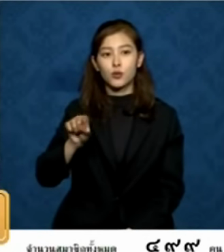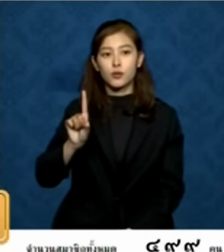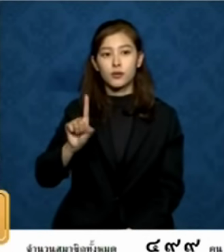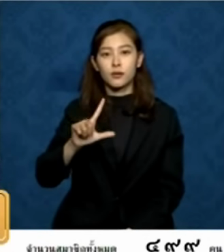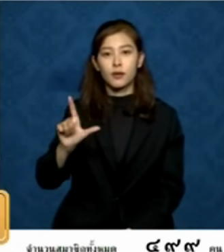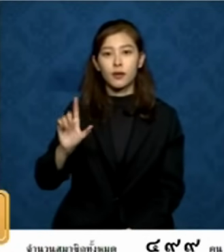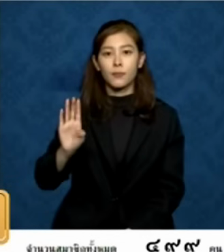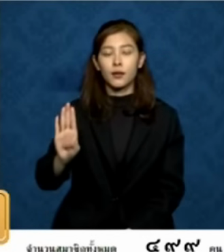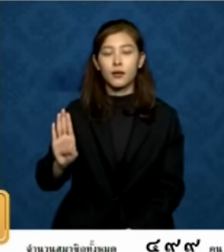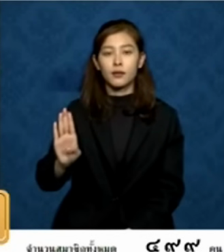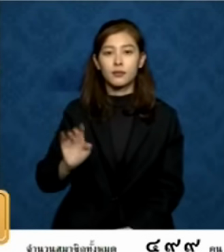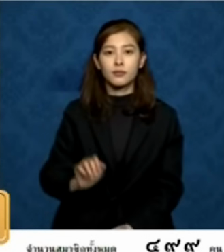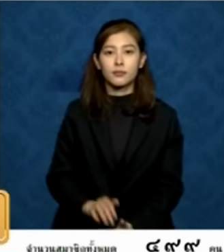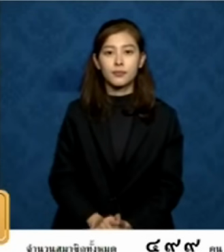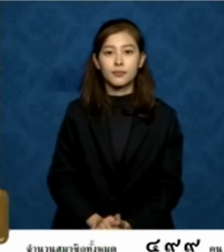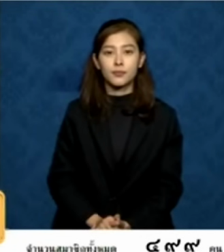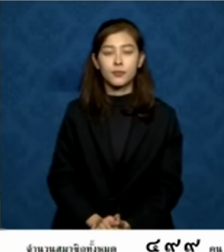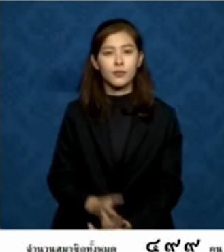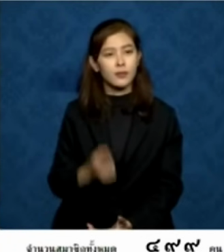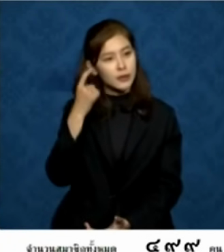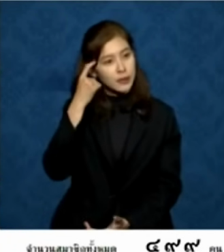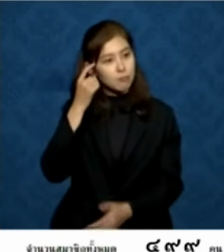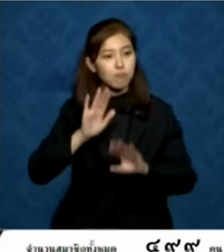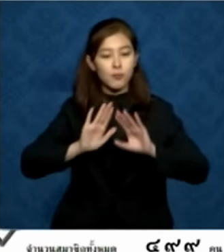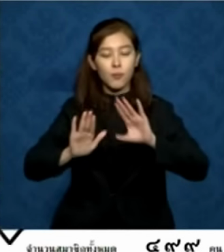11,125,428.1 ล้านบาทคิดเป็นร้อยละ